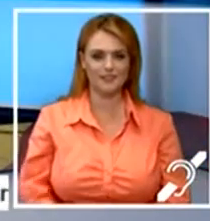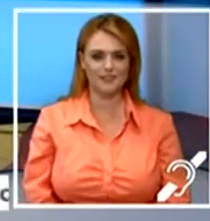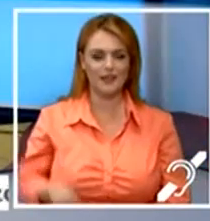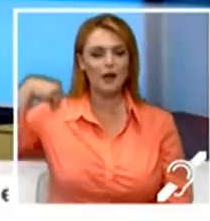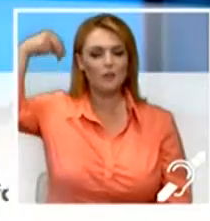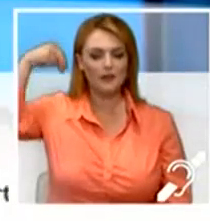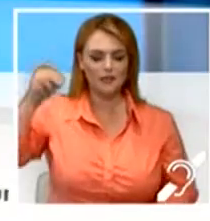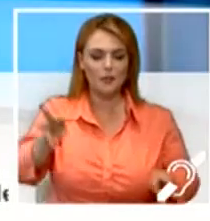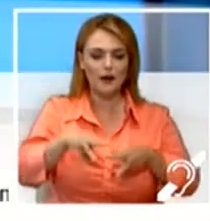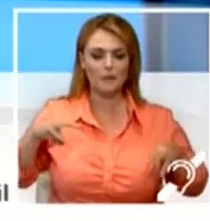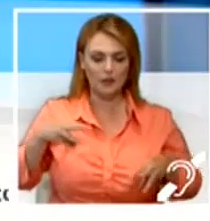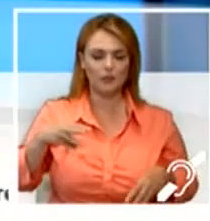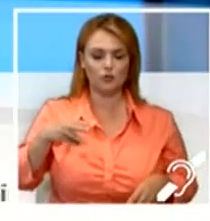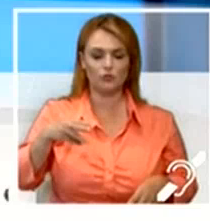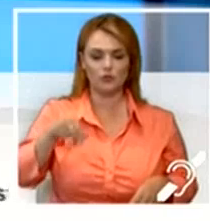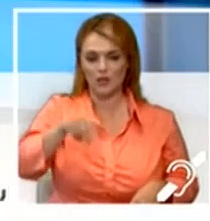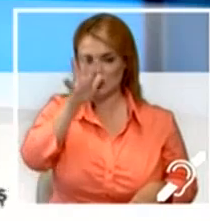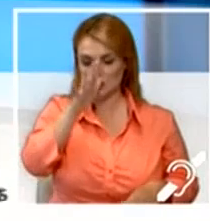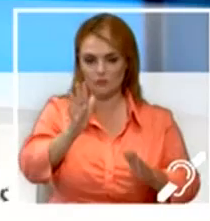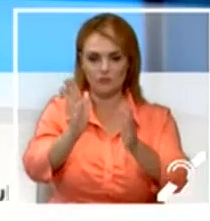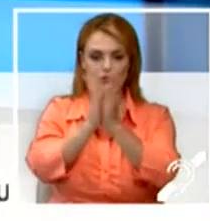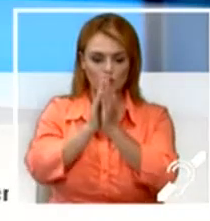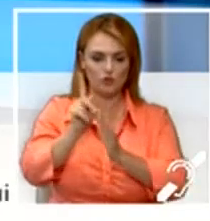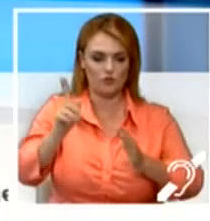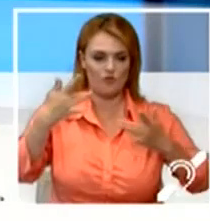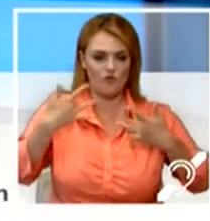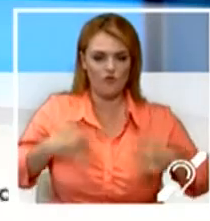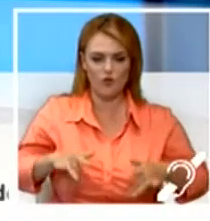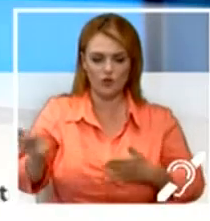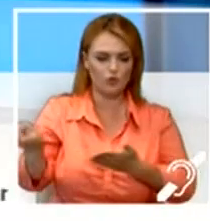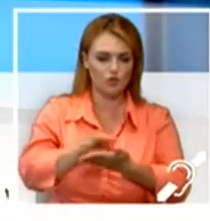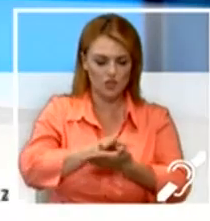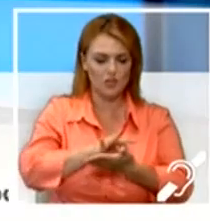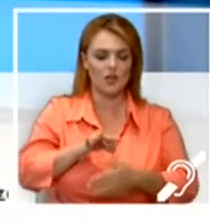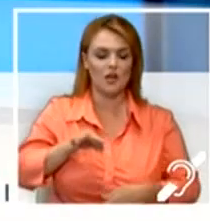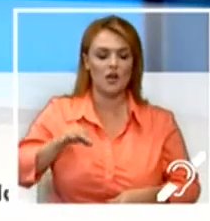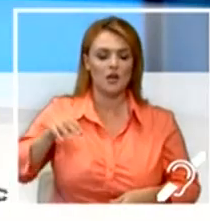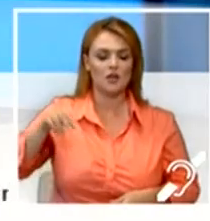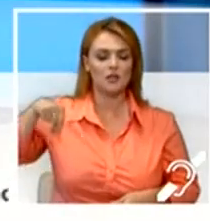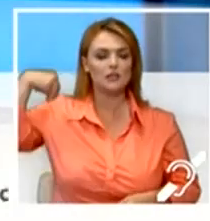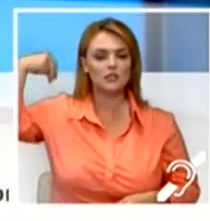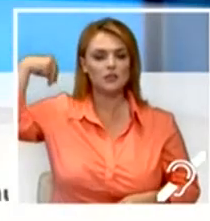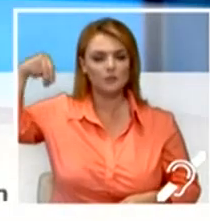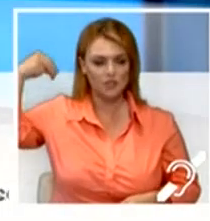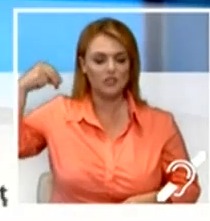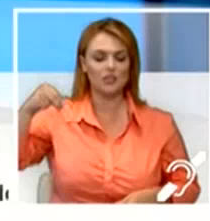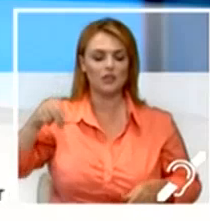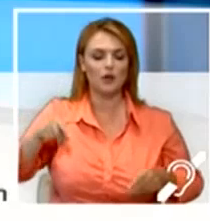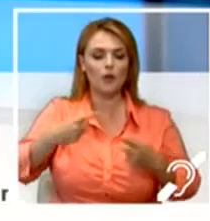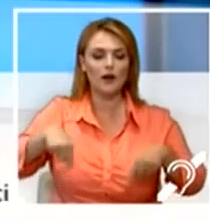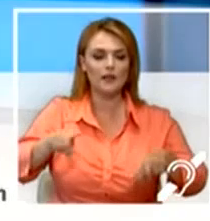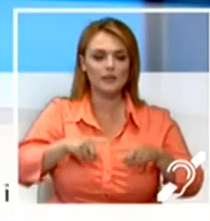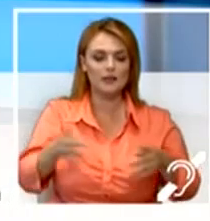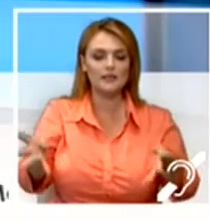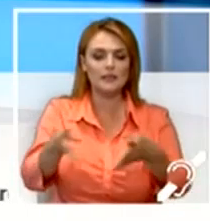Președintele Parlamentului de la Chișinău cere demisia șefului adjunct al Biroului de Reintegrare după ce acesta a declarat la un post de televiziune